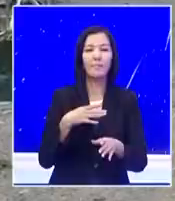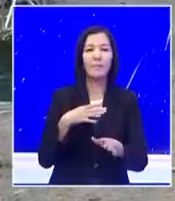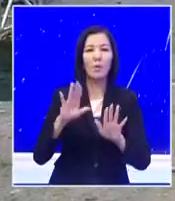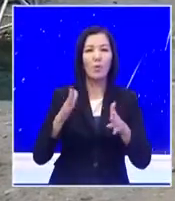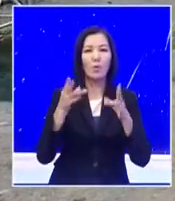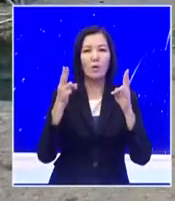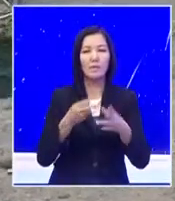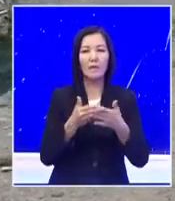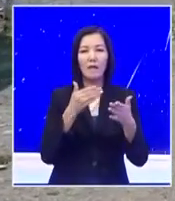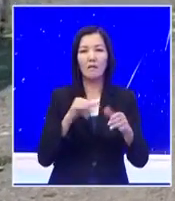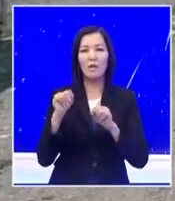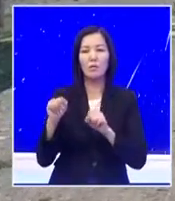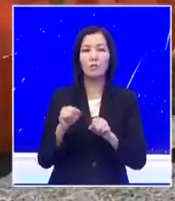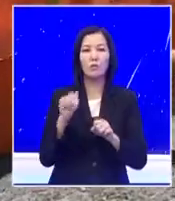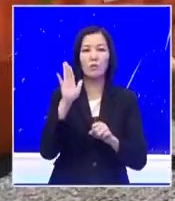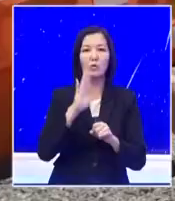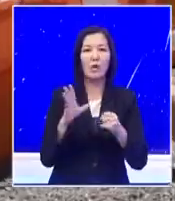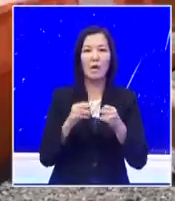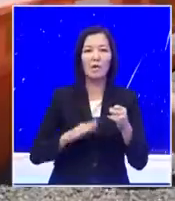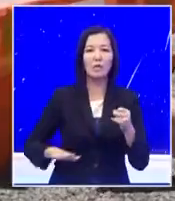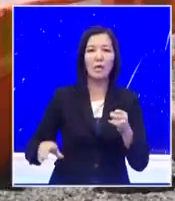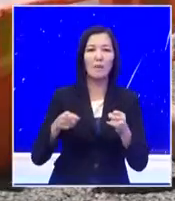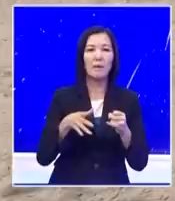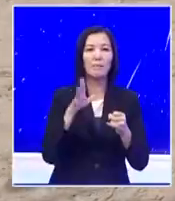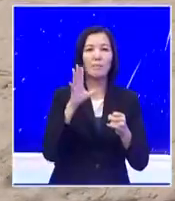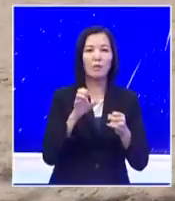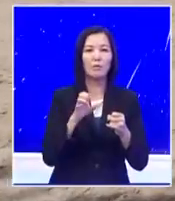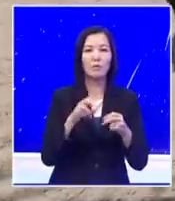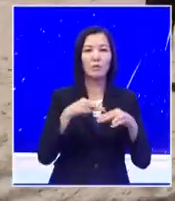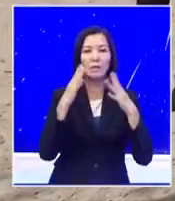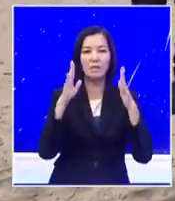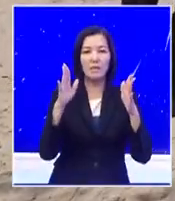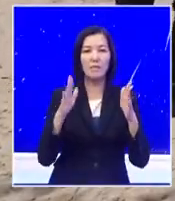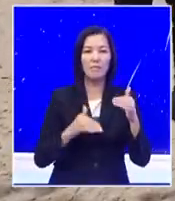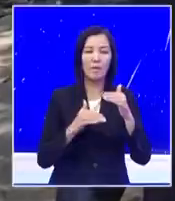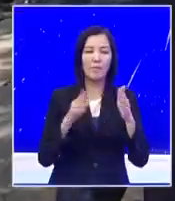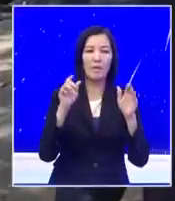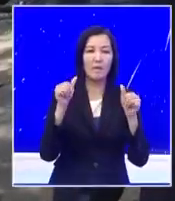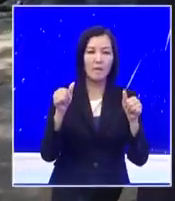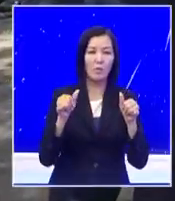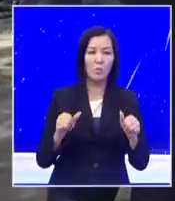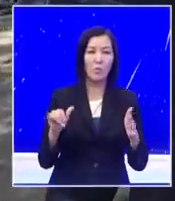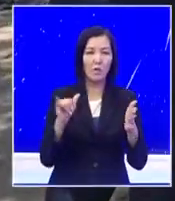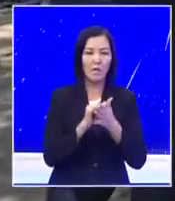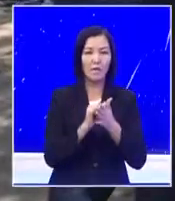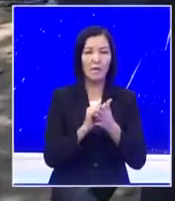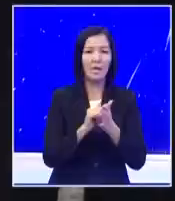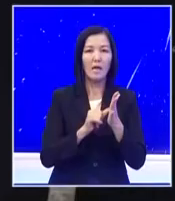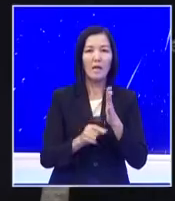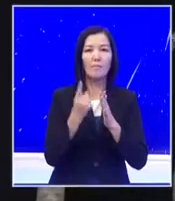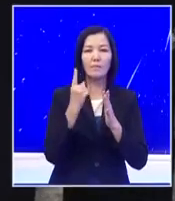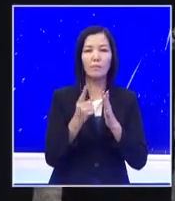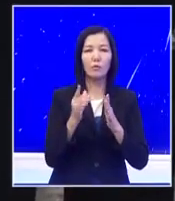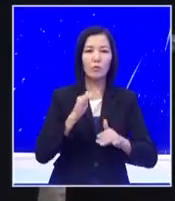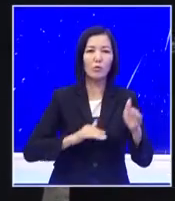оқыс оқиғалардың алдын алу үшін жағажайларға 1500-ге жуық ескертпе белгілерін ілген. Жалпы өңірде тек 61 суға шомылу